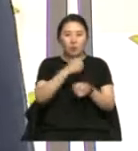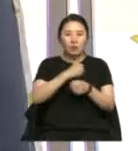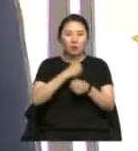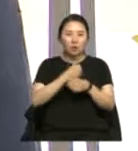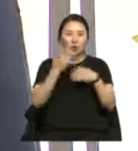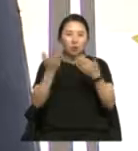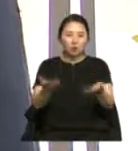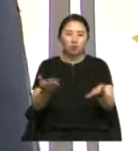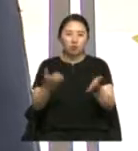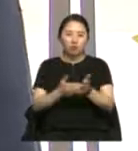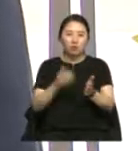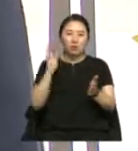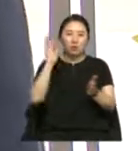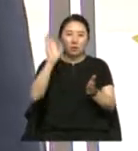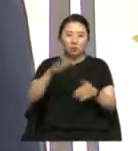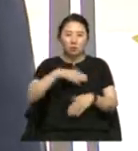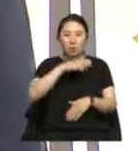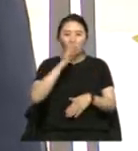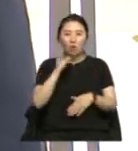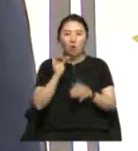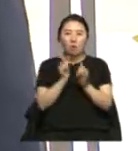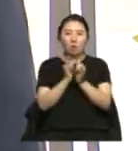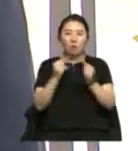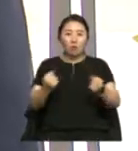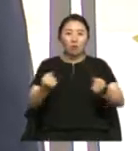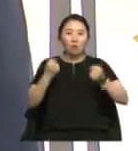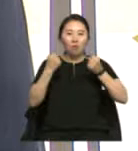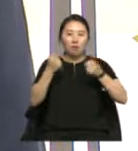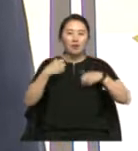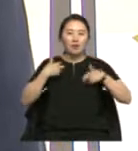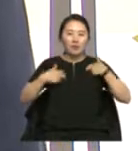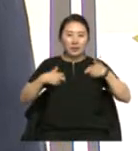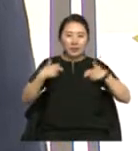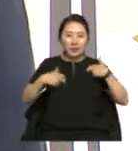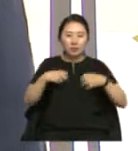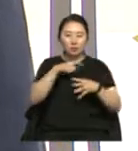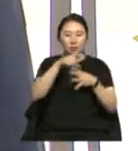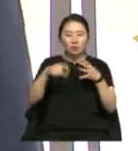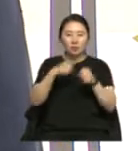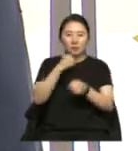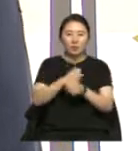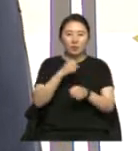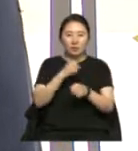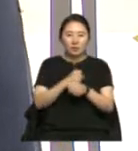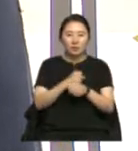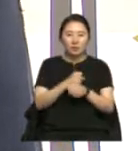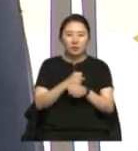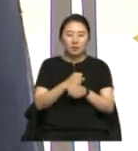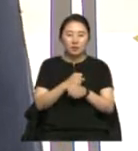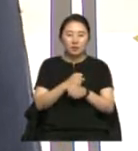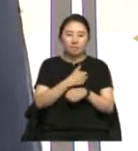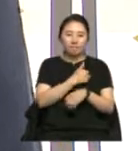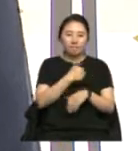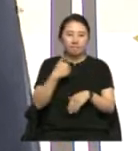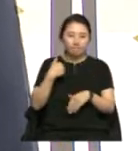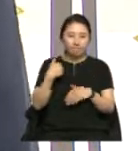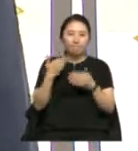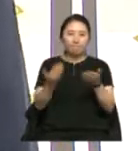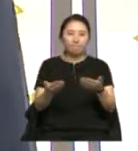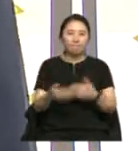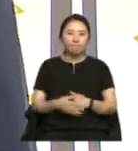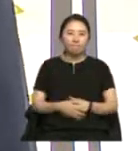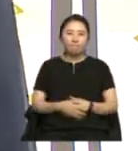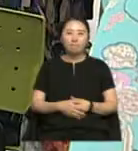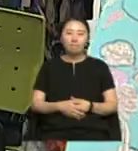있었는데 점진적으로 어르신들 건강 그리고 어르신들의 즐거운 그런 프로그램을 만들어서 어르신들 욕구에 충족시키도록 개선해